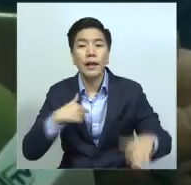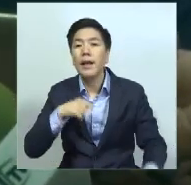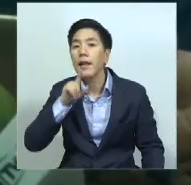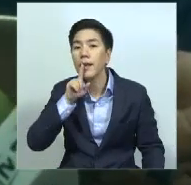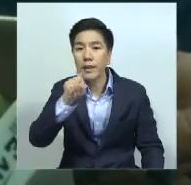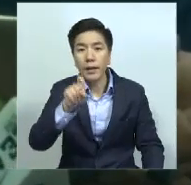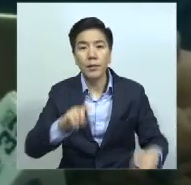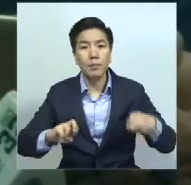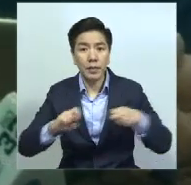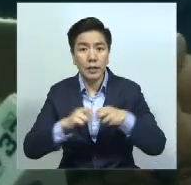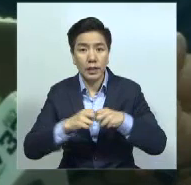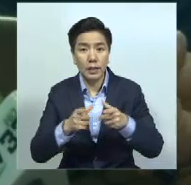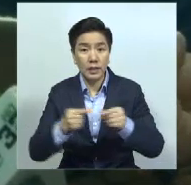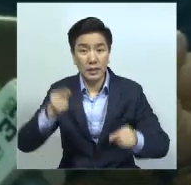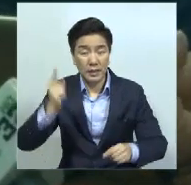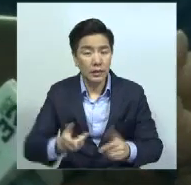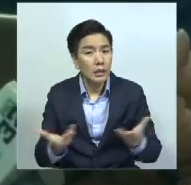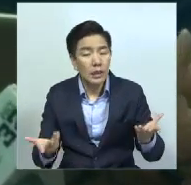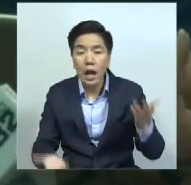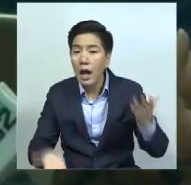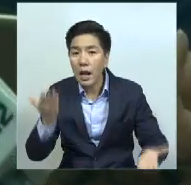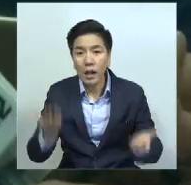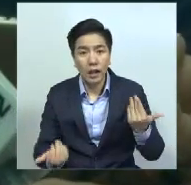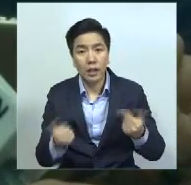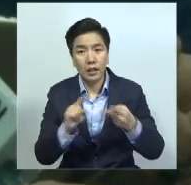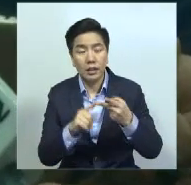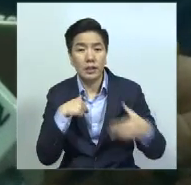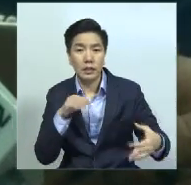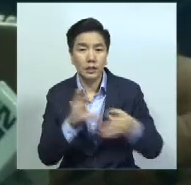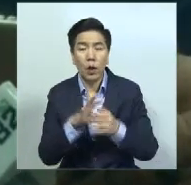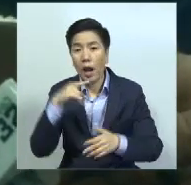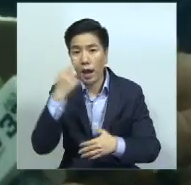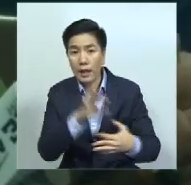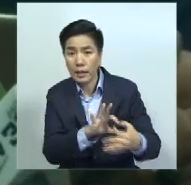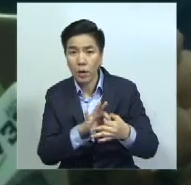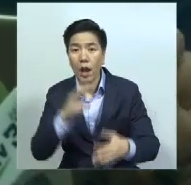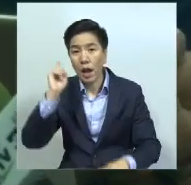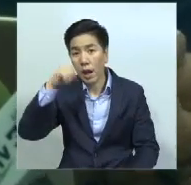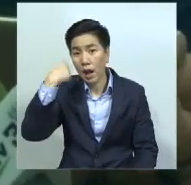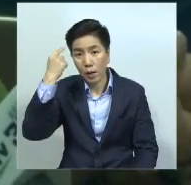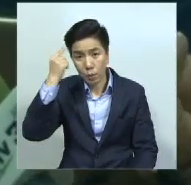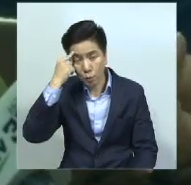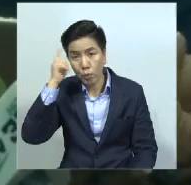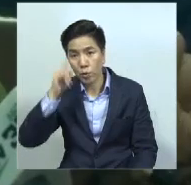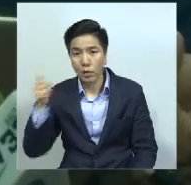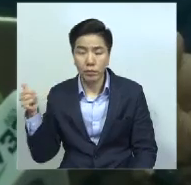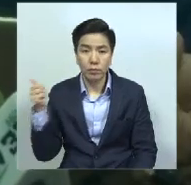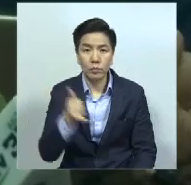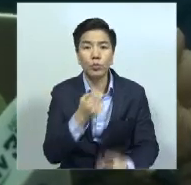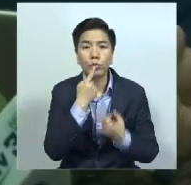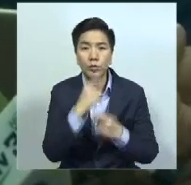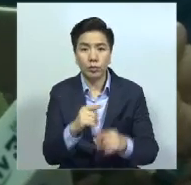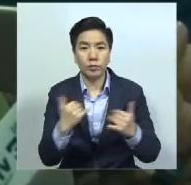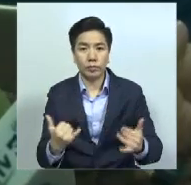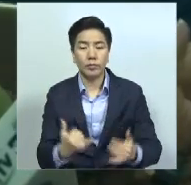ถามปัญหาข้อเท็จจริงบางอย่างซึ่งตรงนี้เกี่ยวพันกับใครหรือใครรู้ก็จะต้องไปตอบ